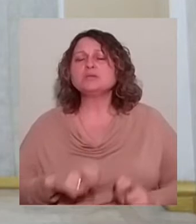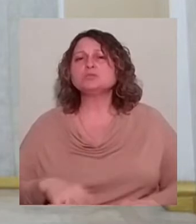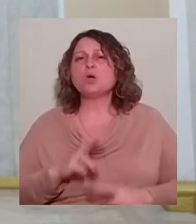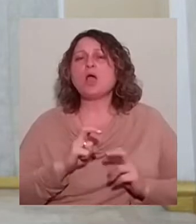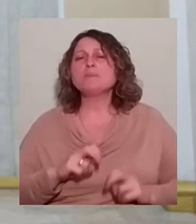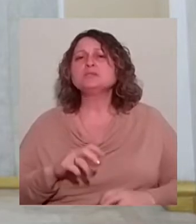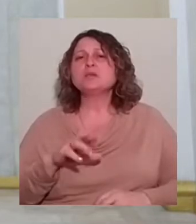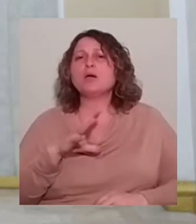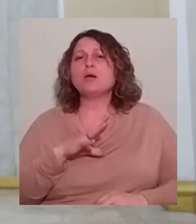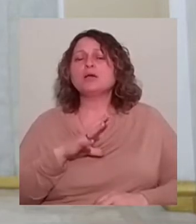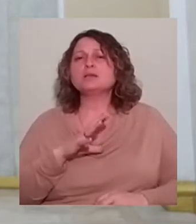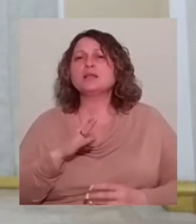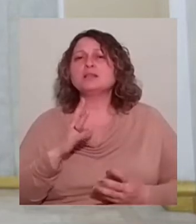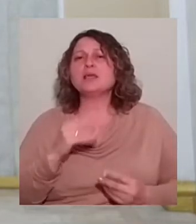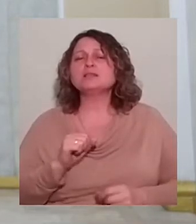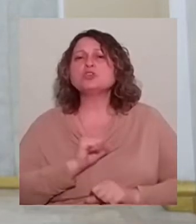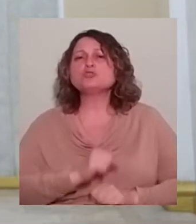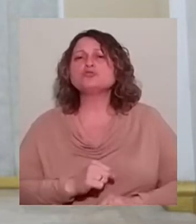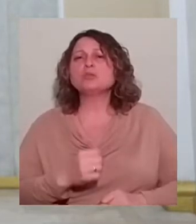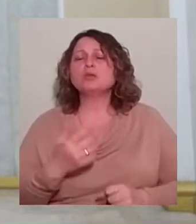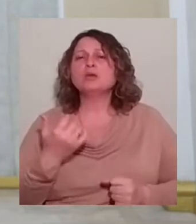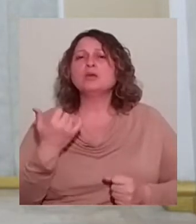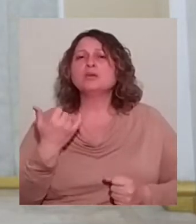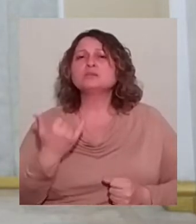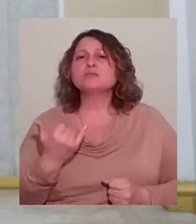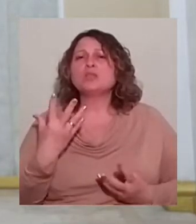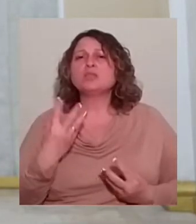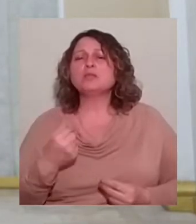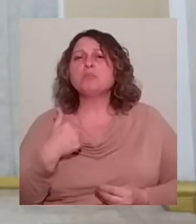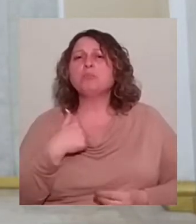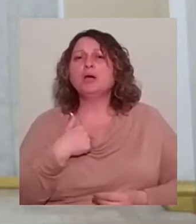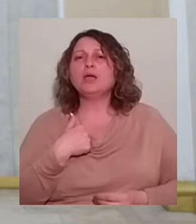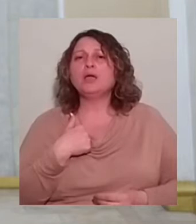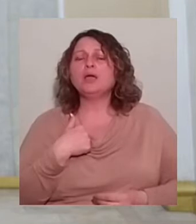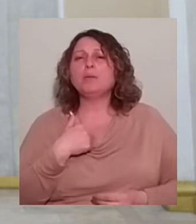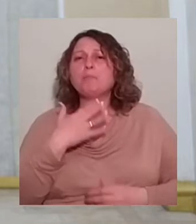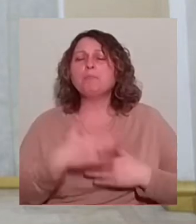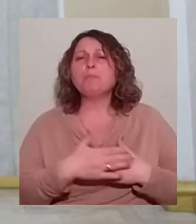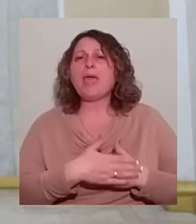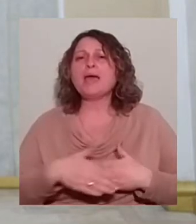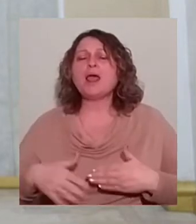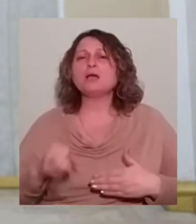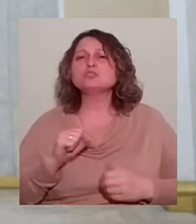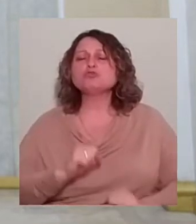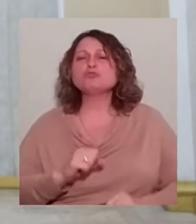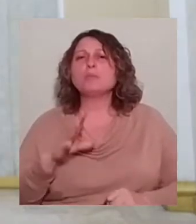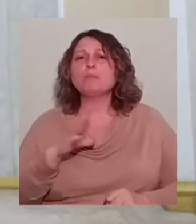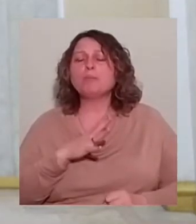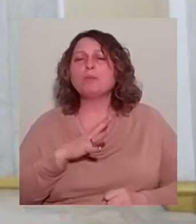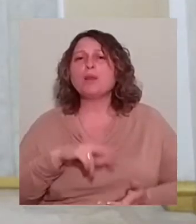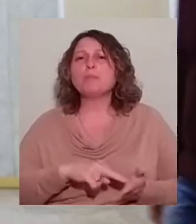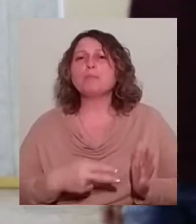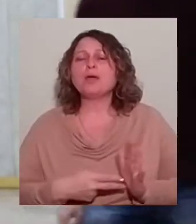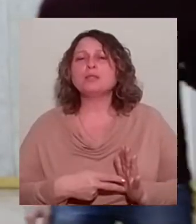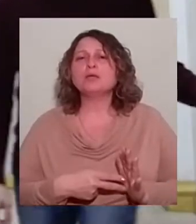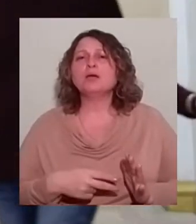берегозащиты. На сегодняшний день мы установили, что берегозащитой был согласован проект по берегозащите. На